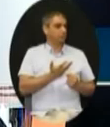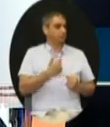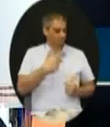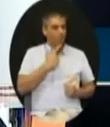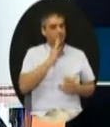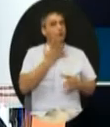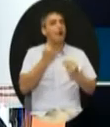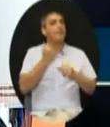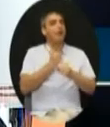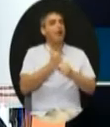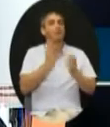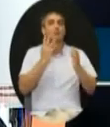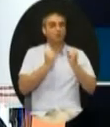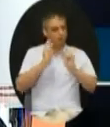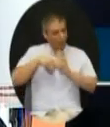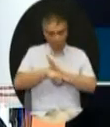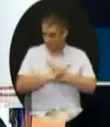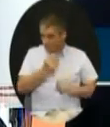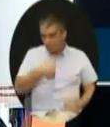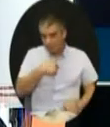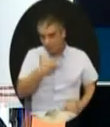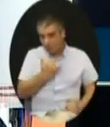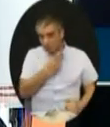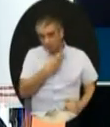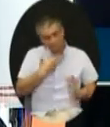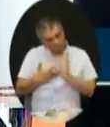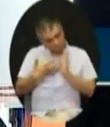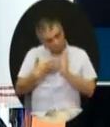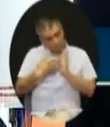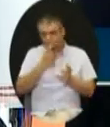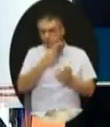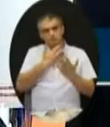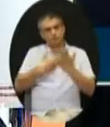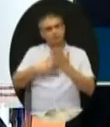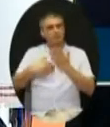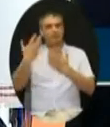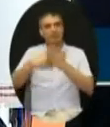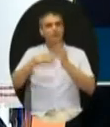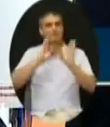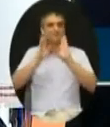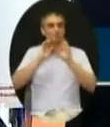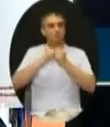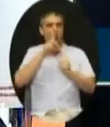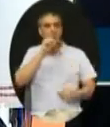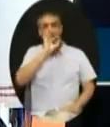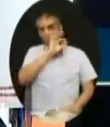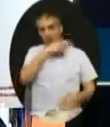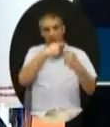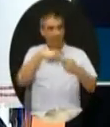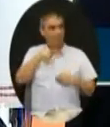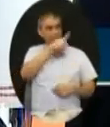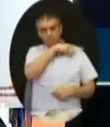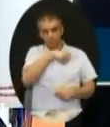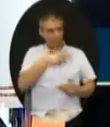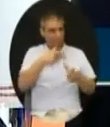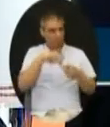להם עבודה מאוד מאוד קשה, יסודית, כי אם אנחנו עכשיו נעבור על דפים רנדומליים של עמודים של פייסבוק או טוויטר של חברים כאלה